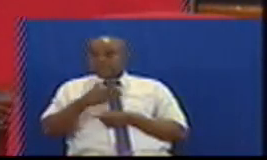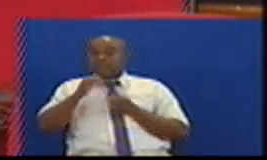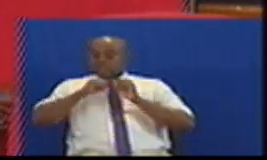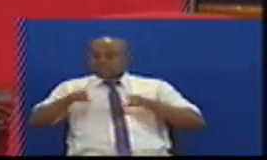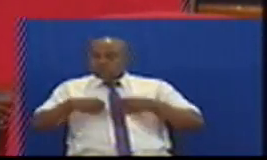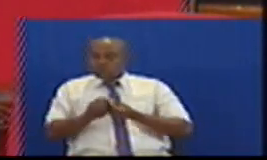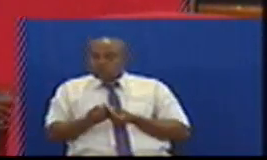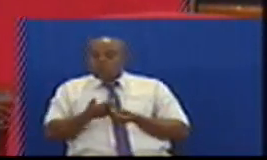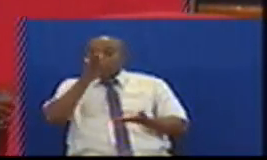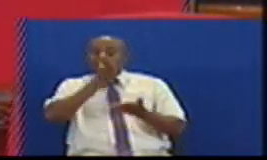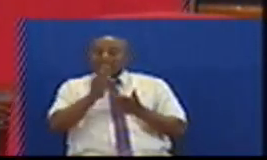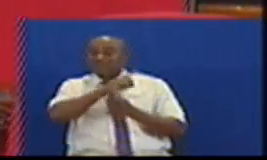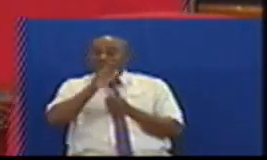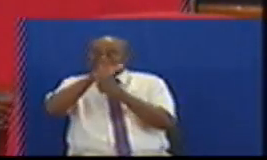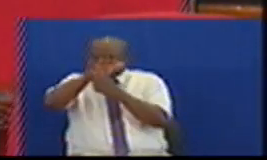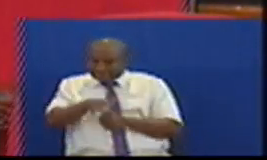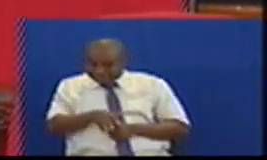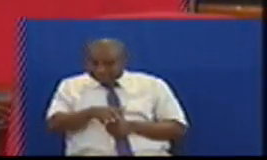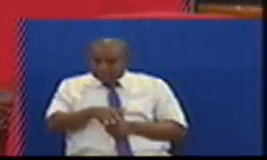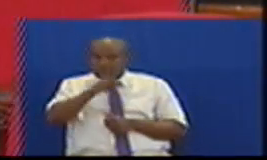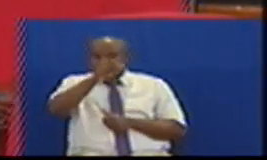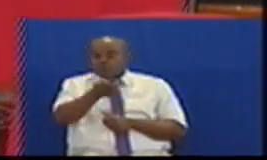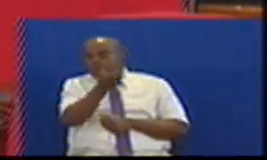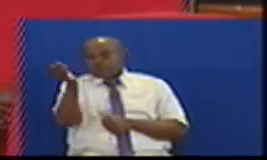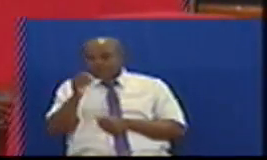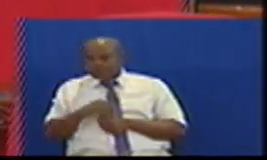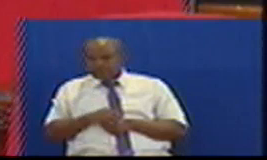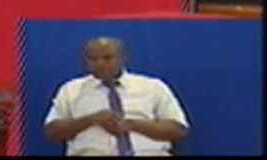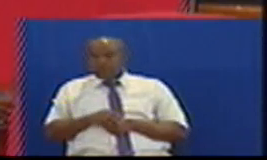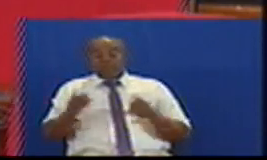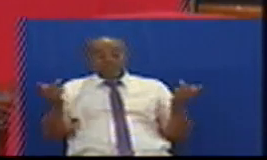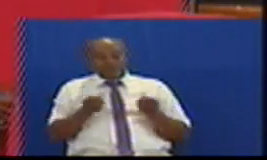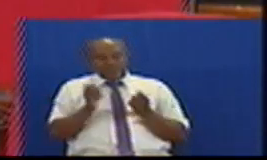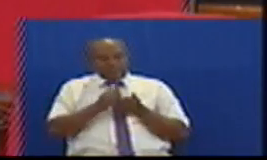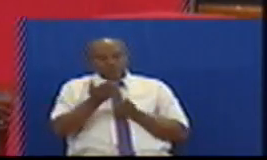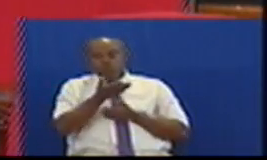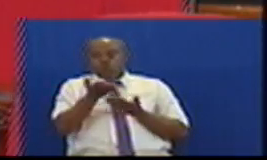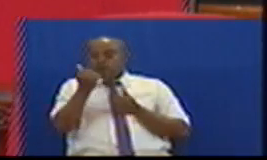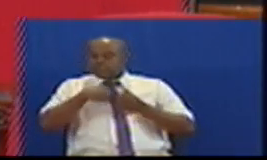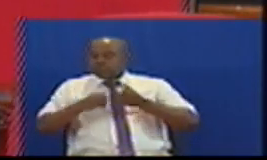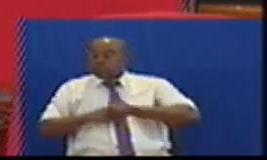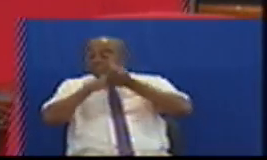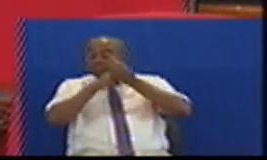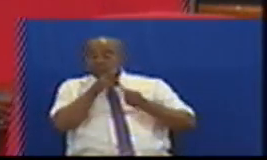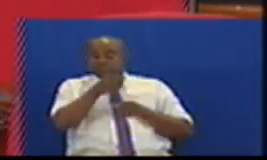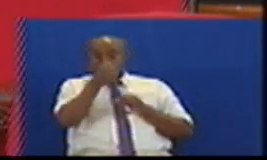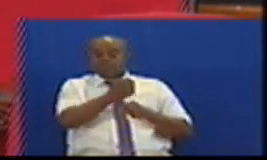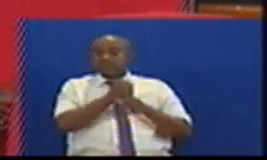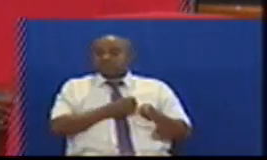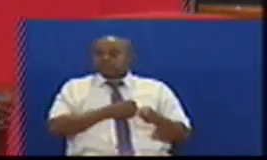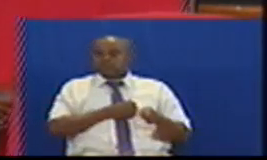kuwakwaza, lakini bila kuwaumiza ambao wanaingia katika mgogoro huo. Lakini jambo jingine, kwa nini tunaiunga mkono bajeti hii?